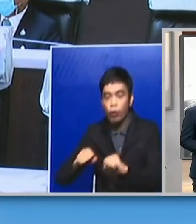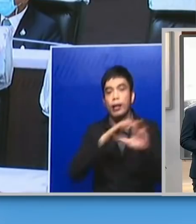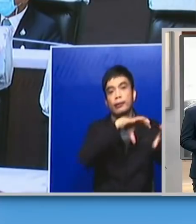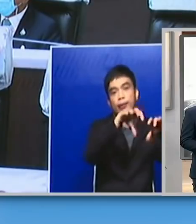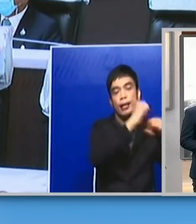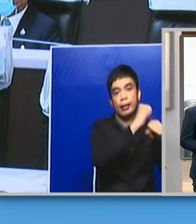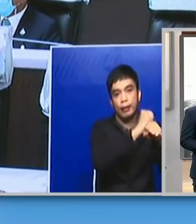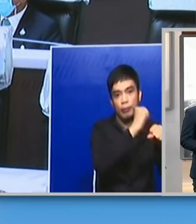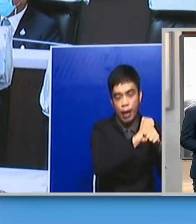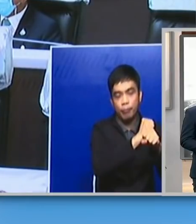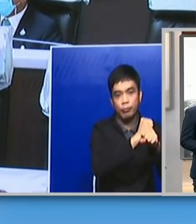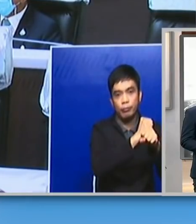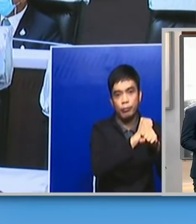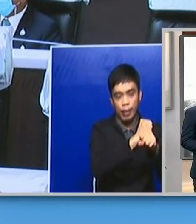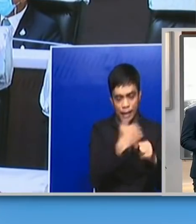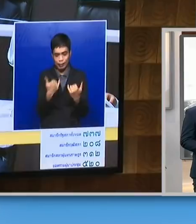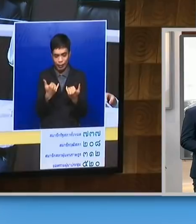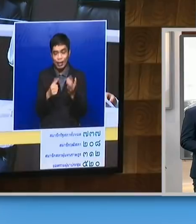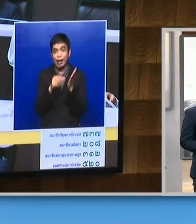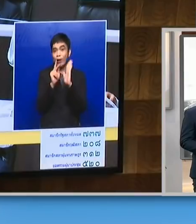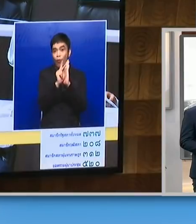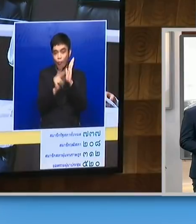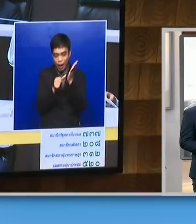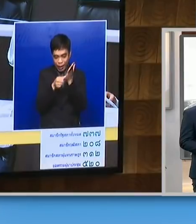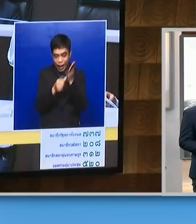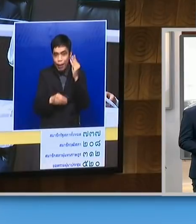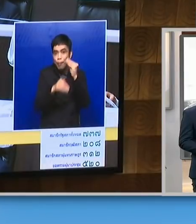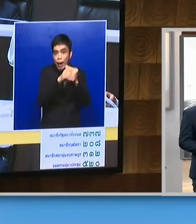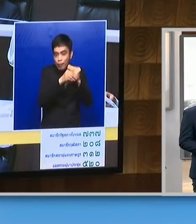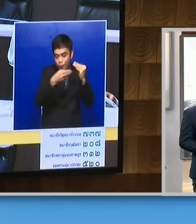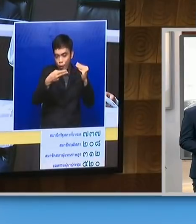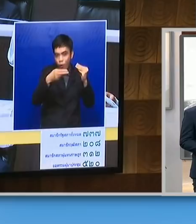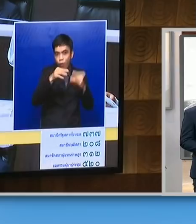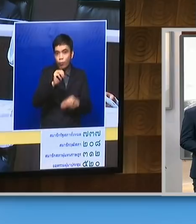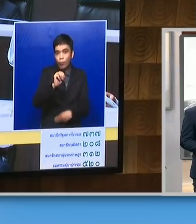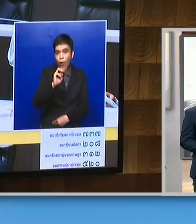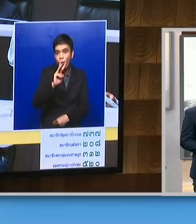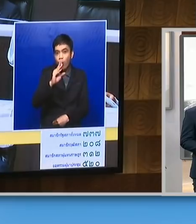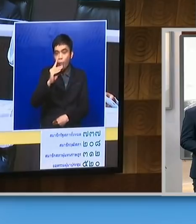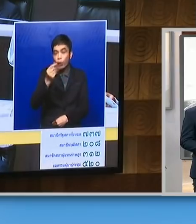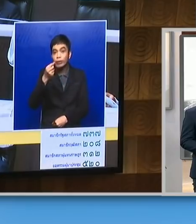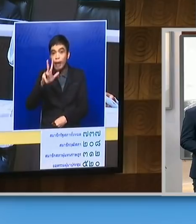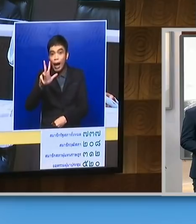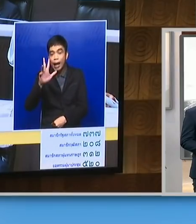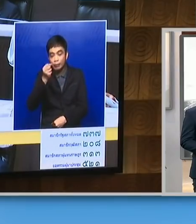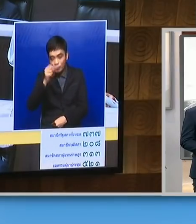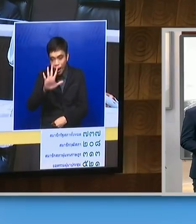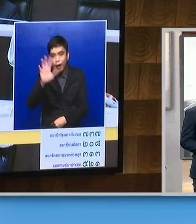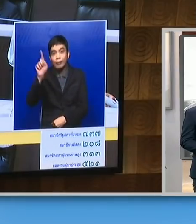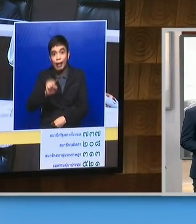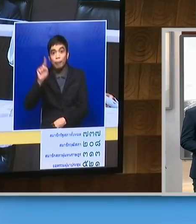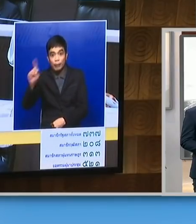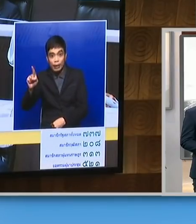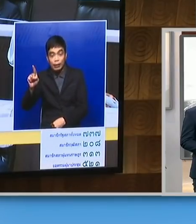ชื่อสามารถที่จะรวบรวมรายชื่อเสนอได้ที่นี่กรณีถูกตั้งข้อสังเกตว่าทัพเพิ่มมาตรา 9สวจะหมดความร่างพระ